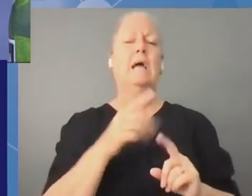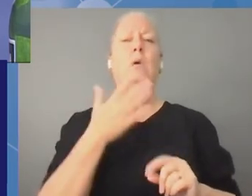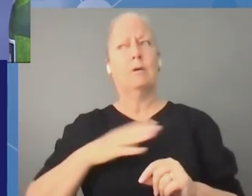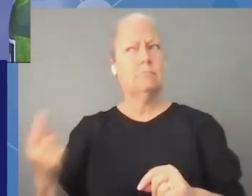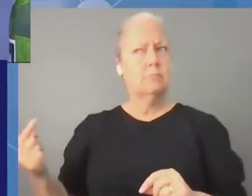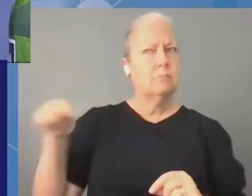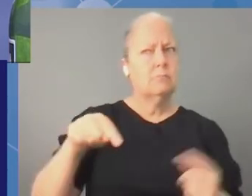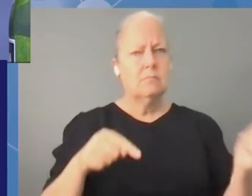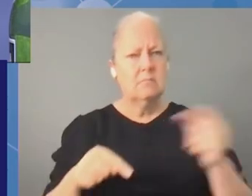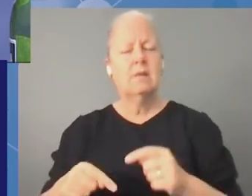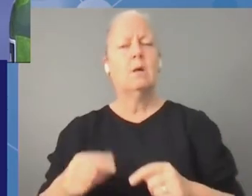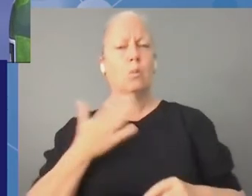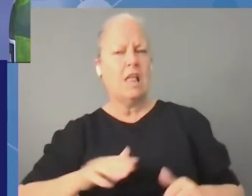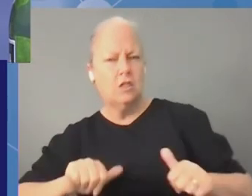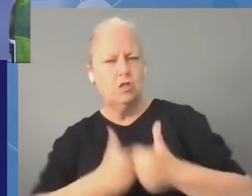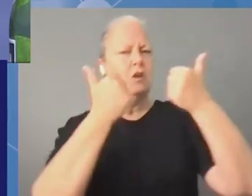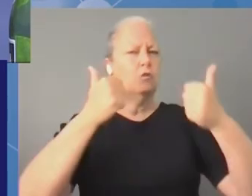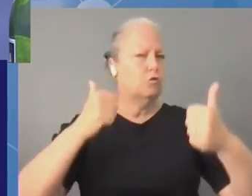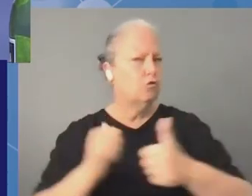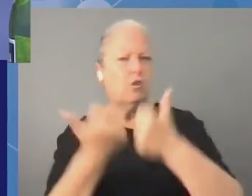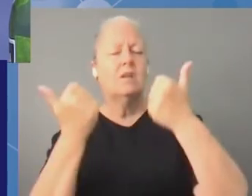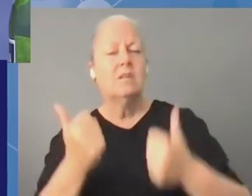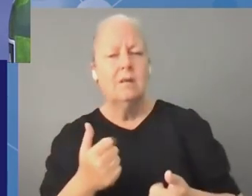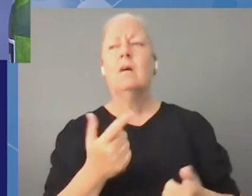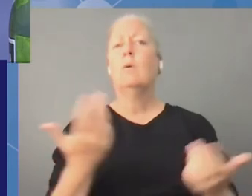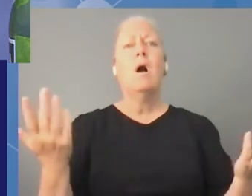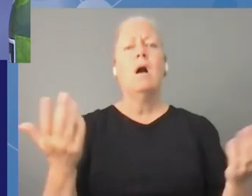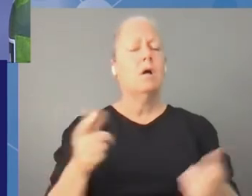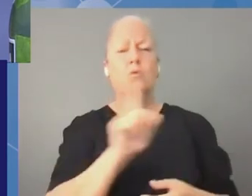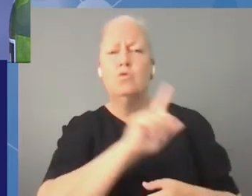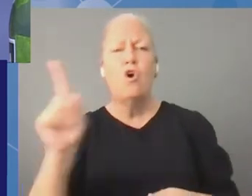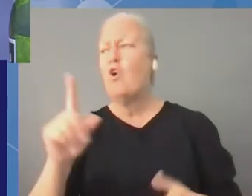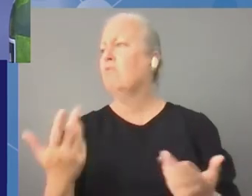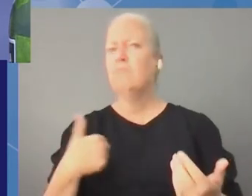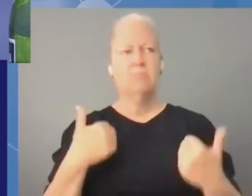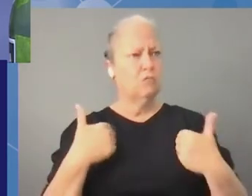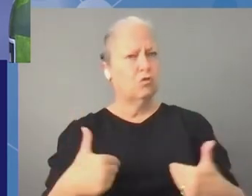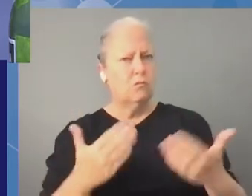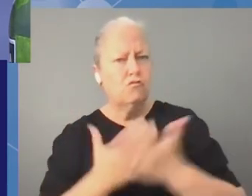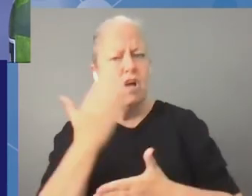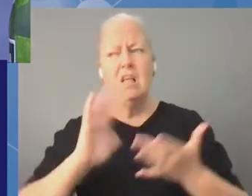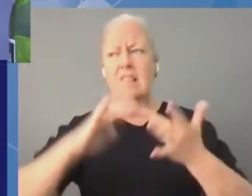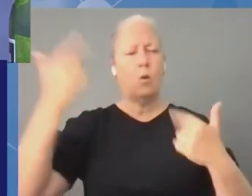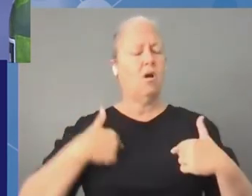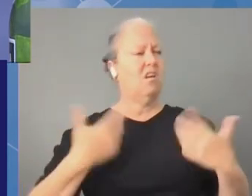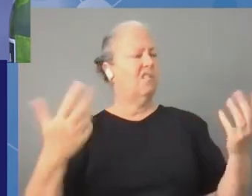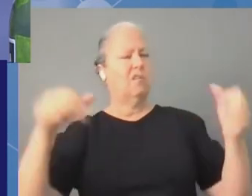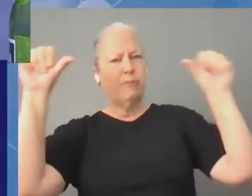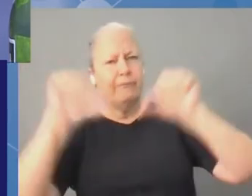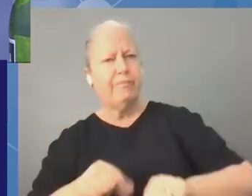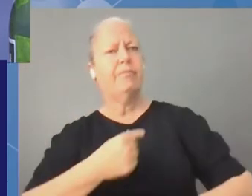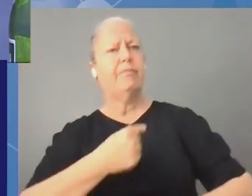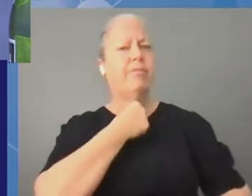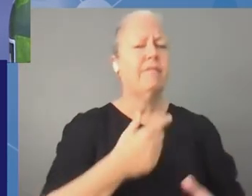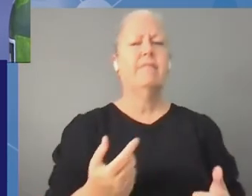的一些东西吧。我们到这里过来的吧，不是要互相夸奖的吧，说一些说一